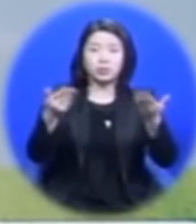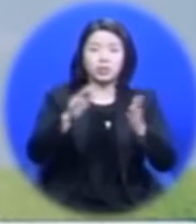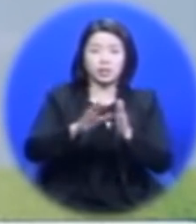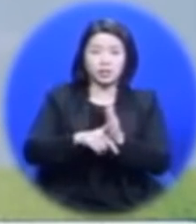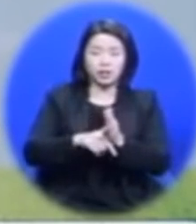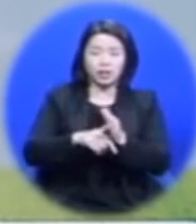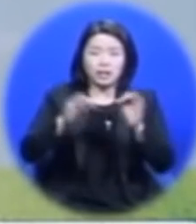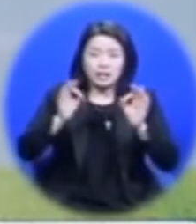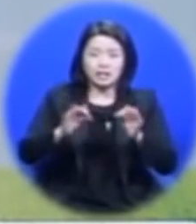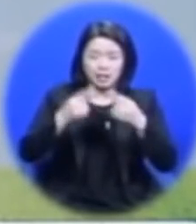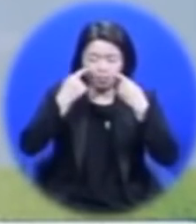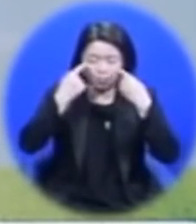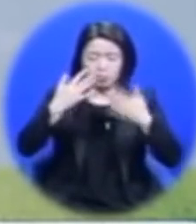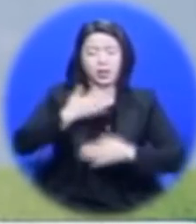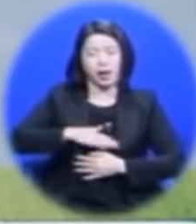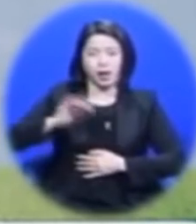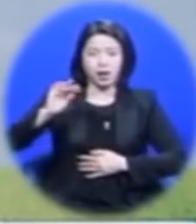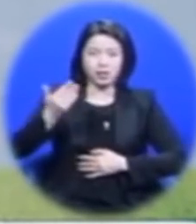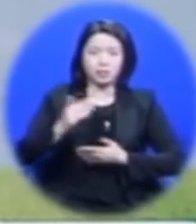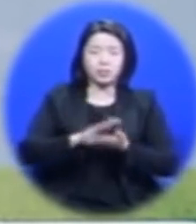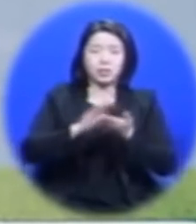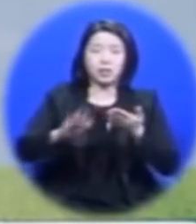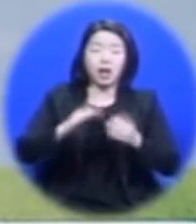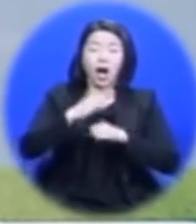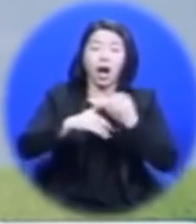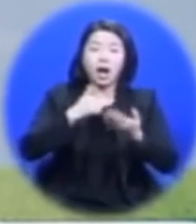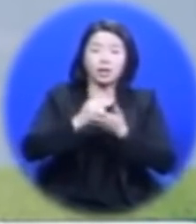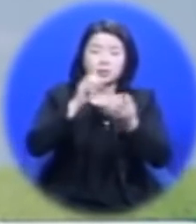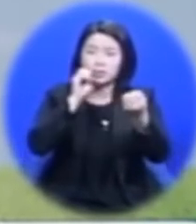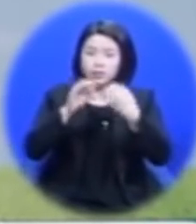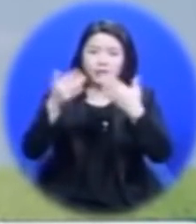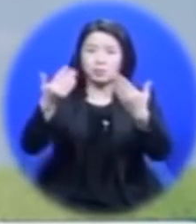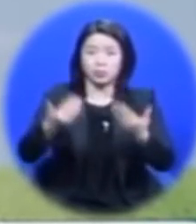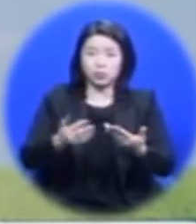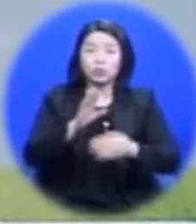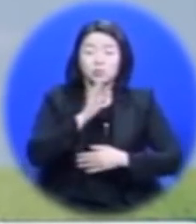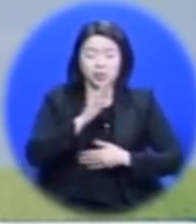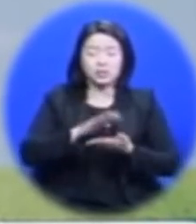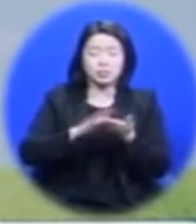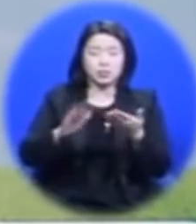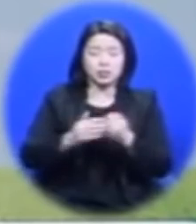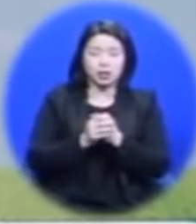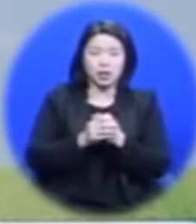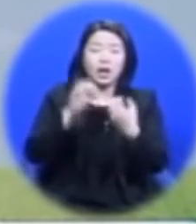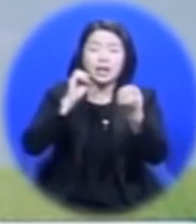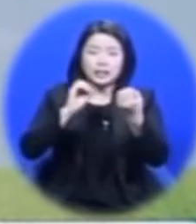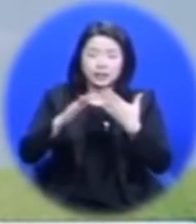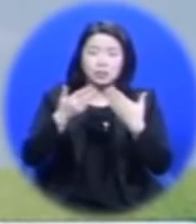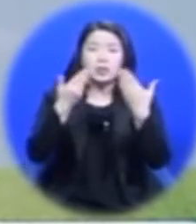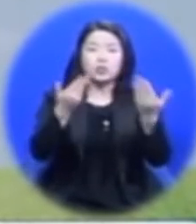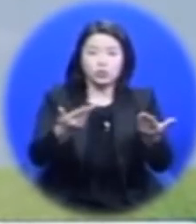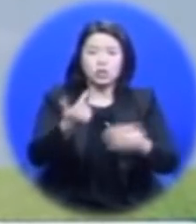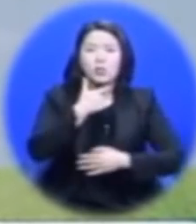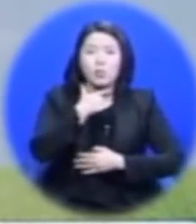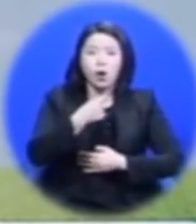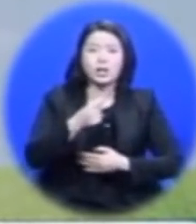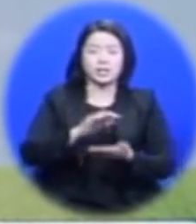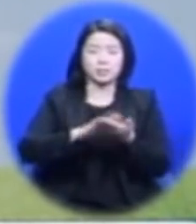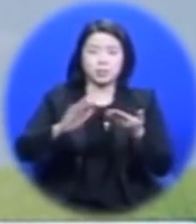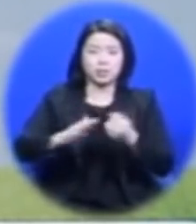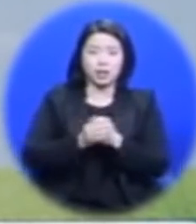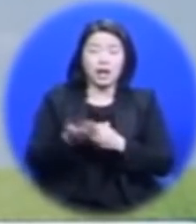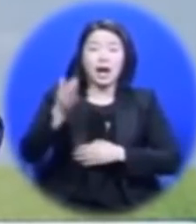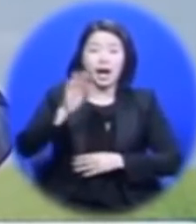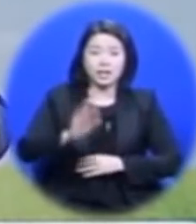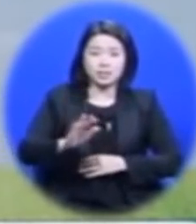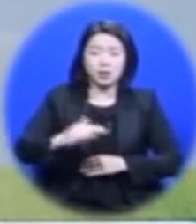이제는 분명히 알아야 합니다. 하나님은 응답해 주십니다. 응답해 주시기를 원하세요.